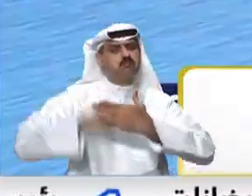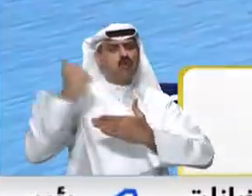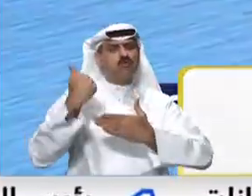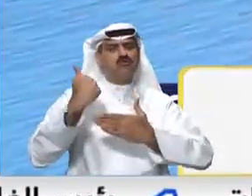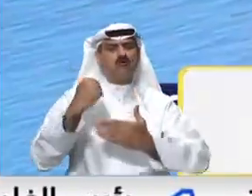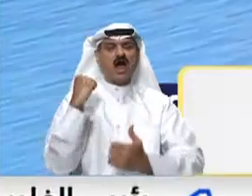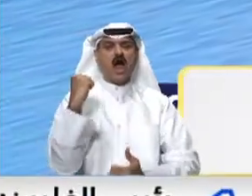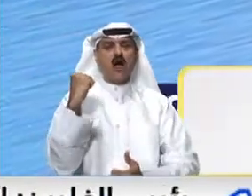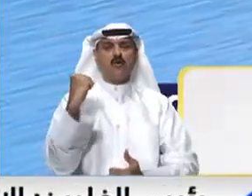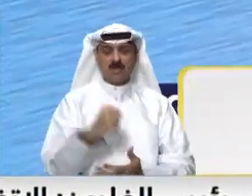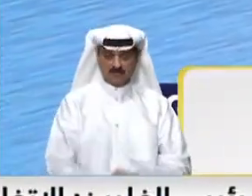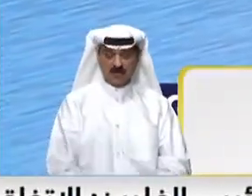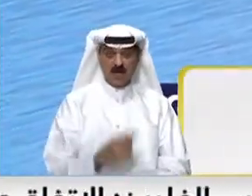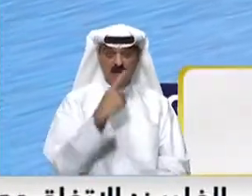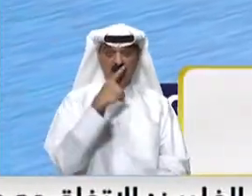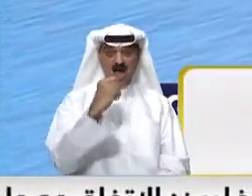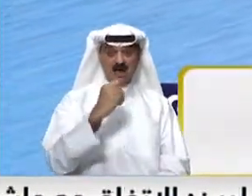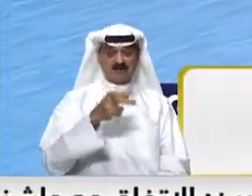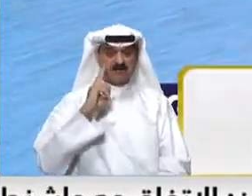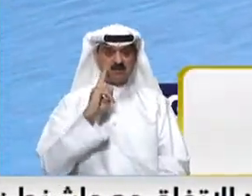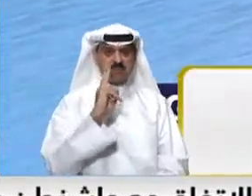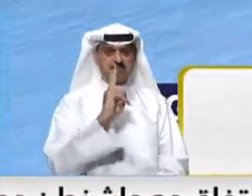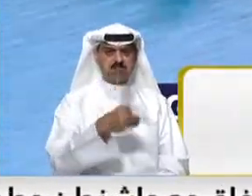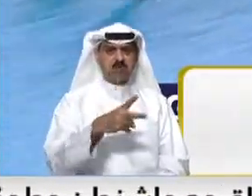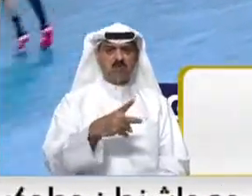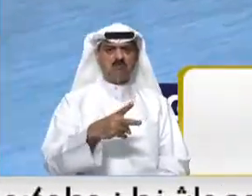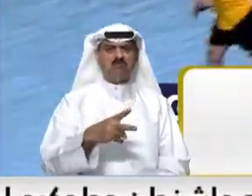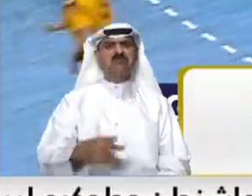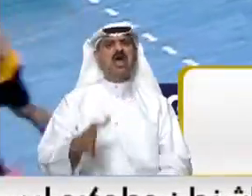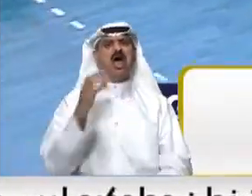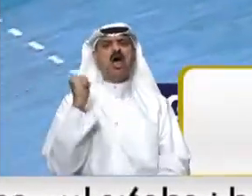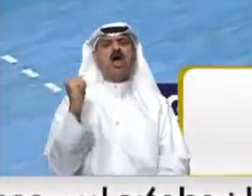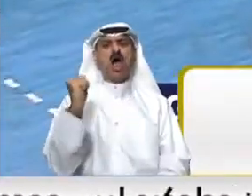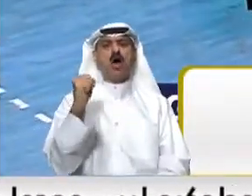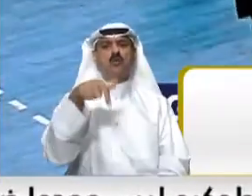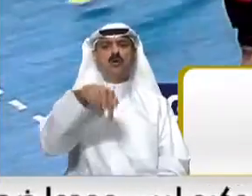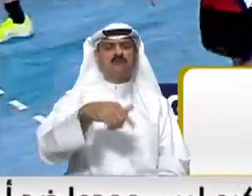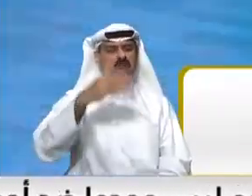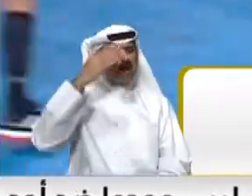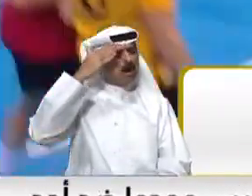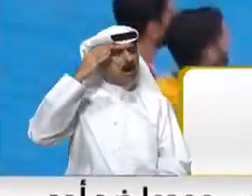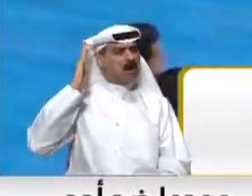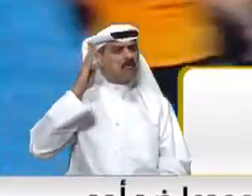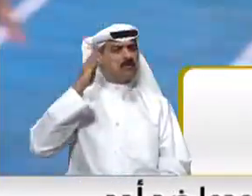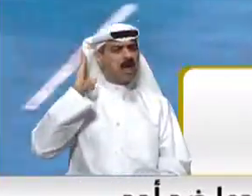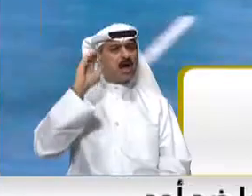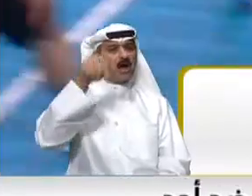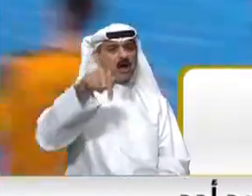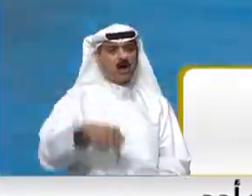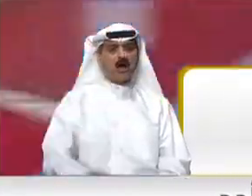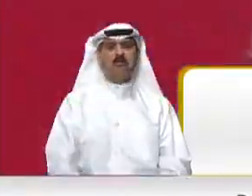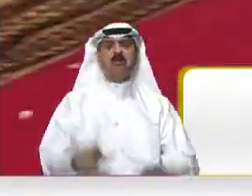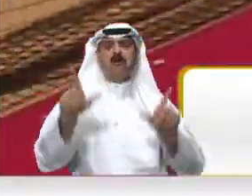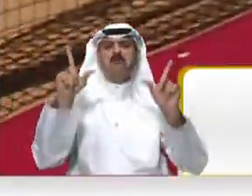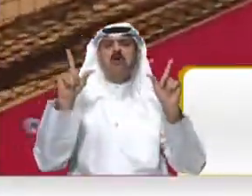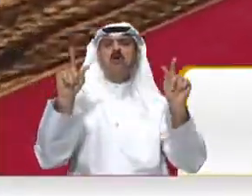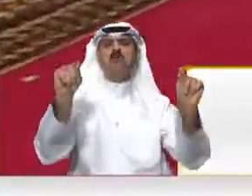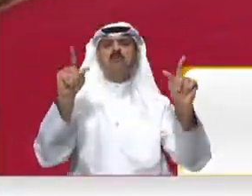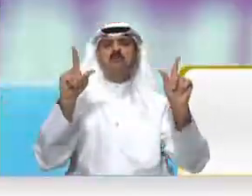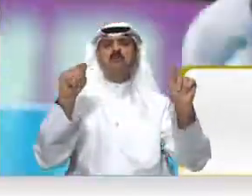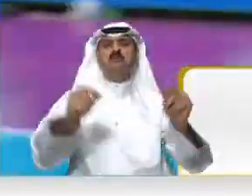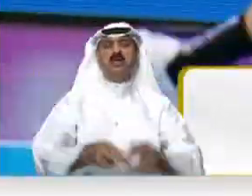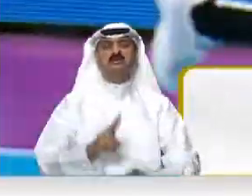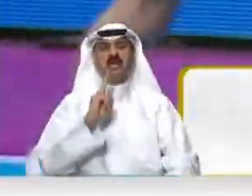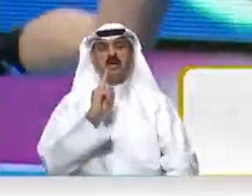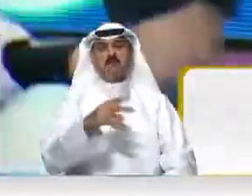الانتصارات. القادسية تمكن من فرض أسلوبه وأدائه وخبرة لاعبي وتميز محترفيه على حساب